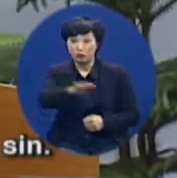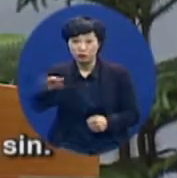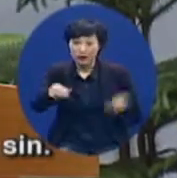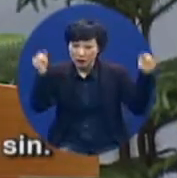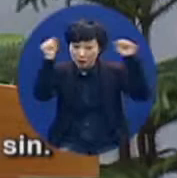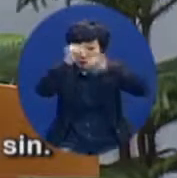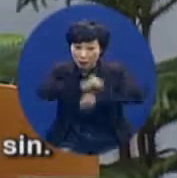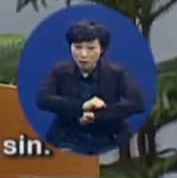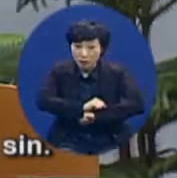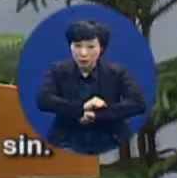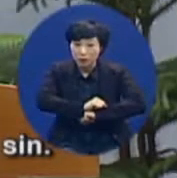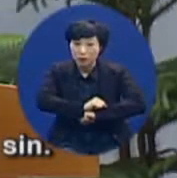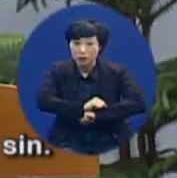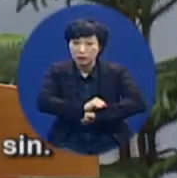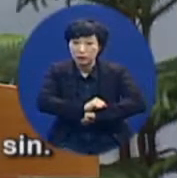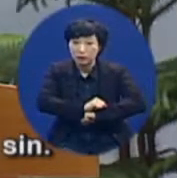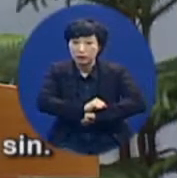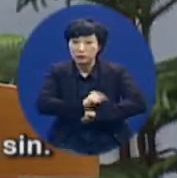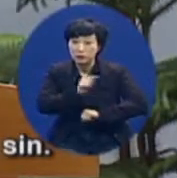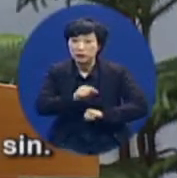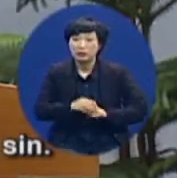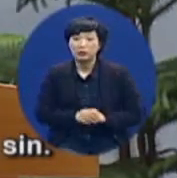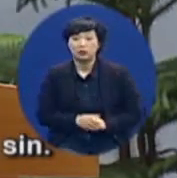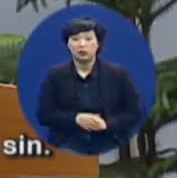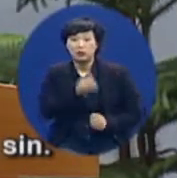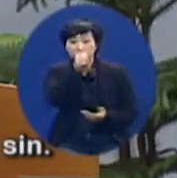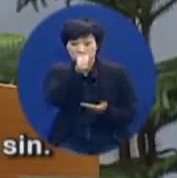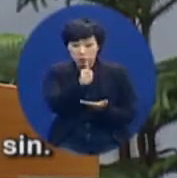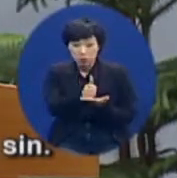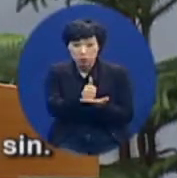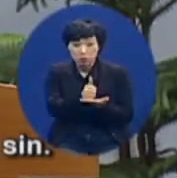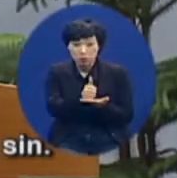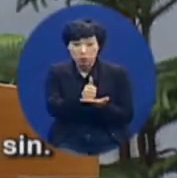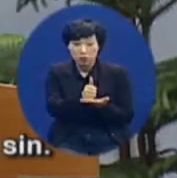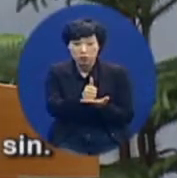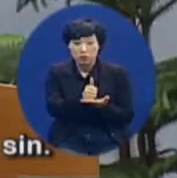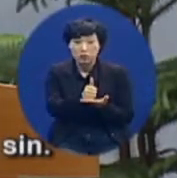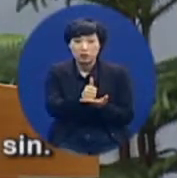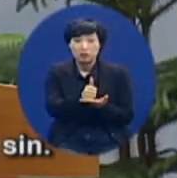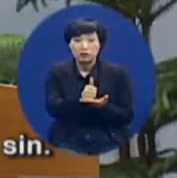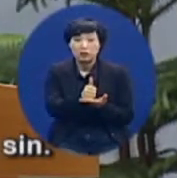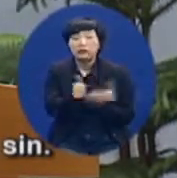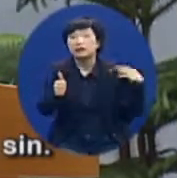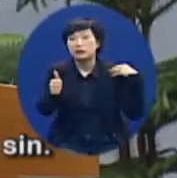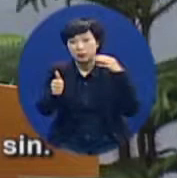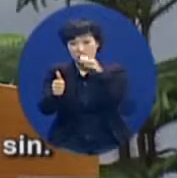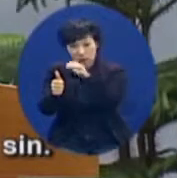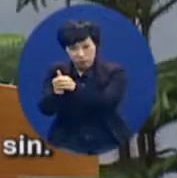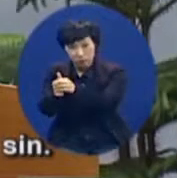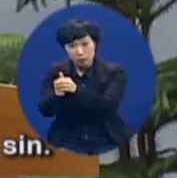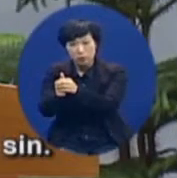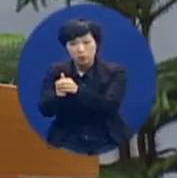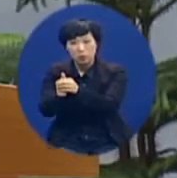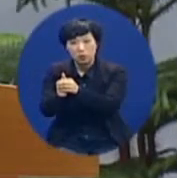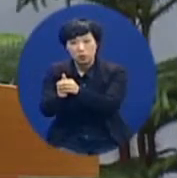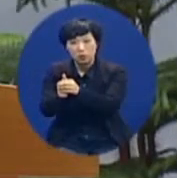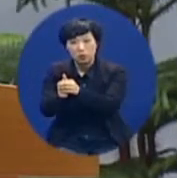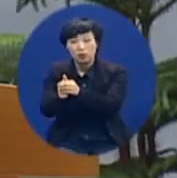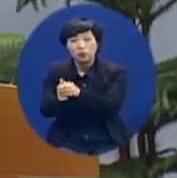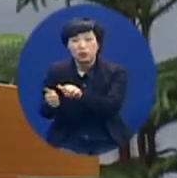멸망할 그 죄를 짊어지고이 땅에서